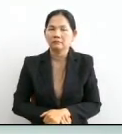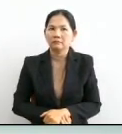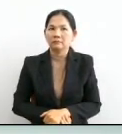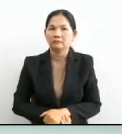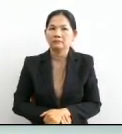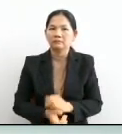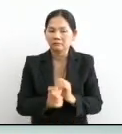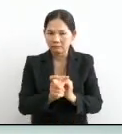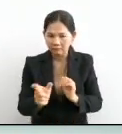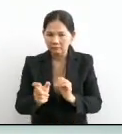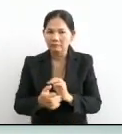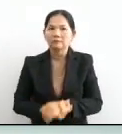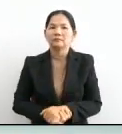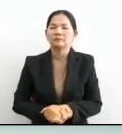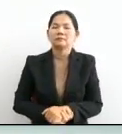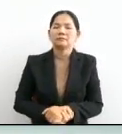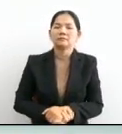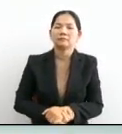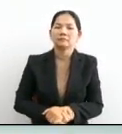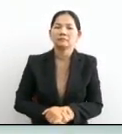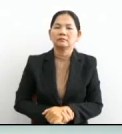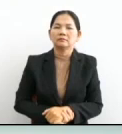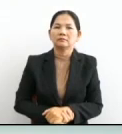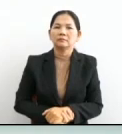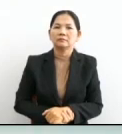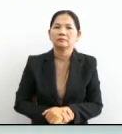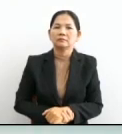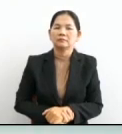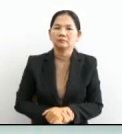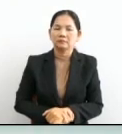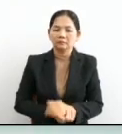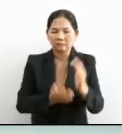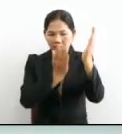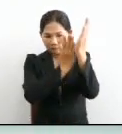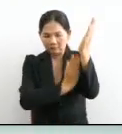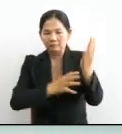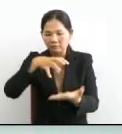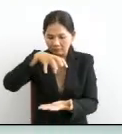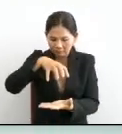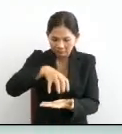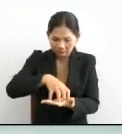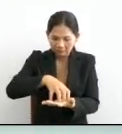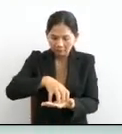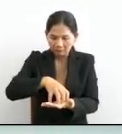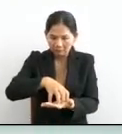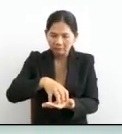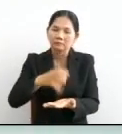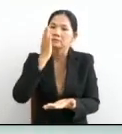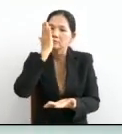chá con đọc khlê mà tay tiết tên là con nôm bào